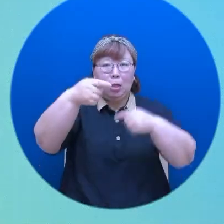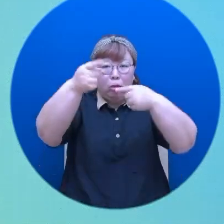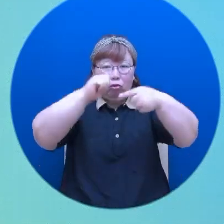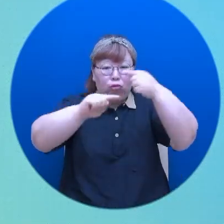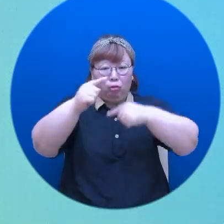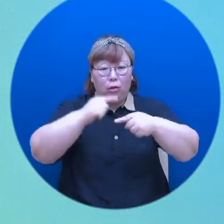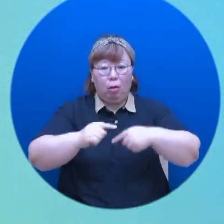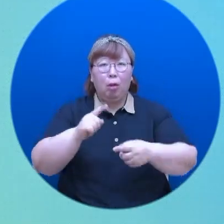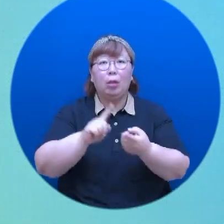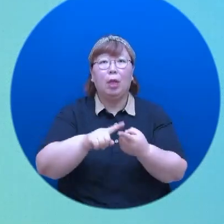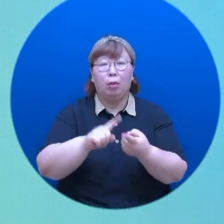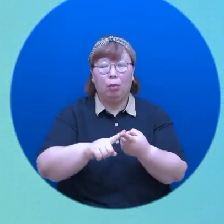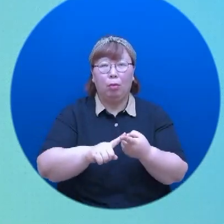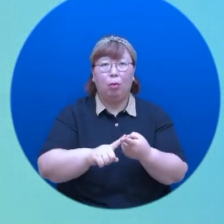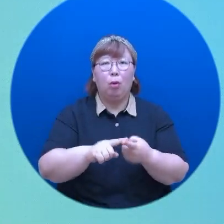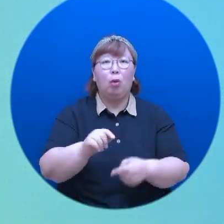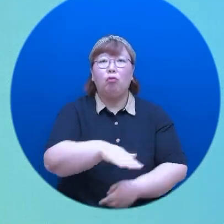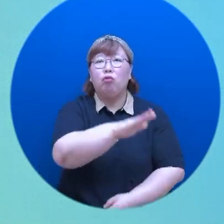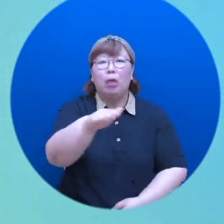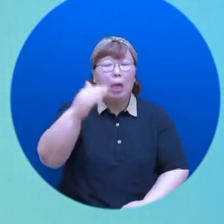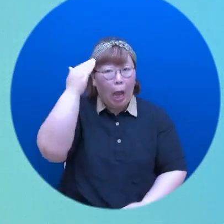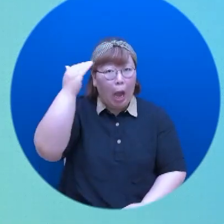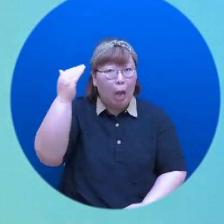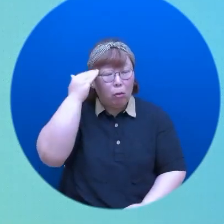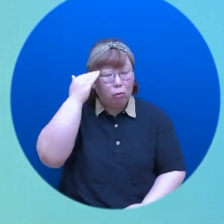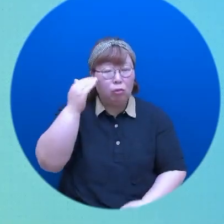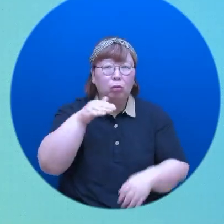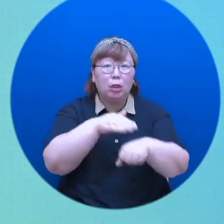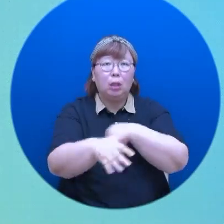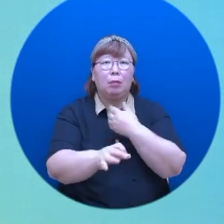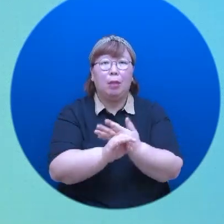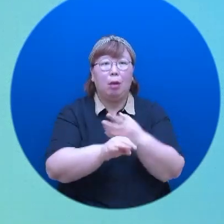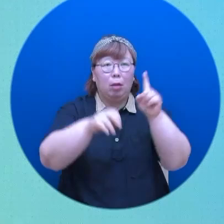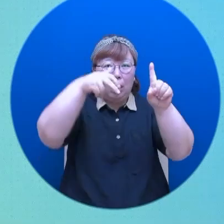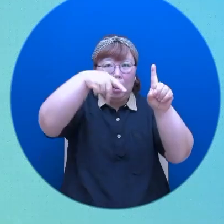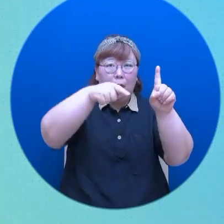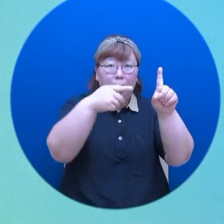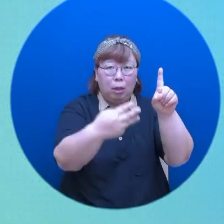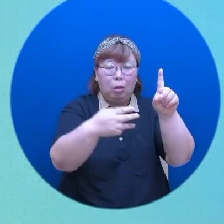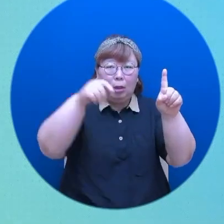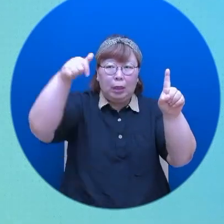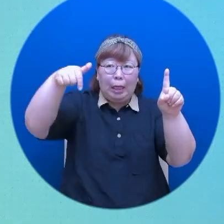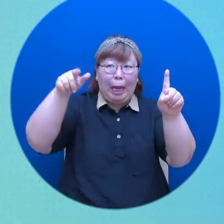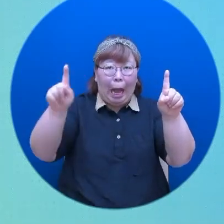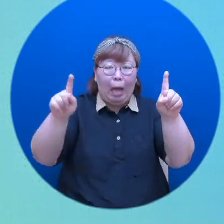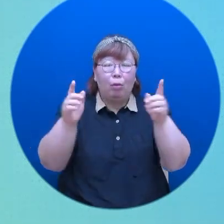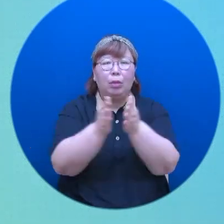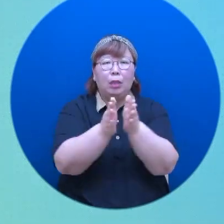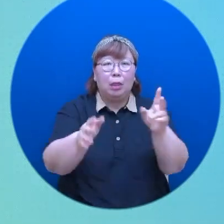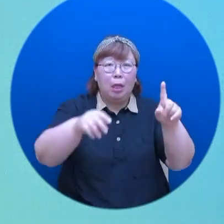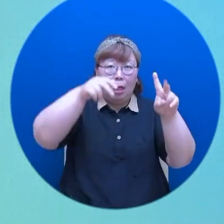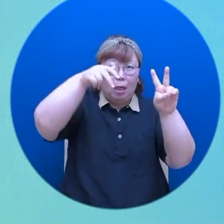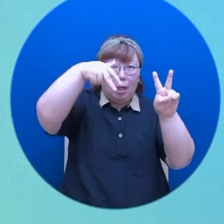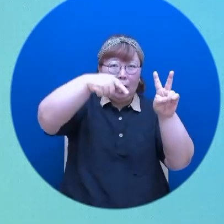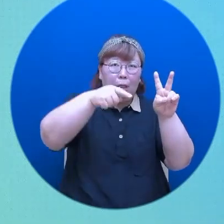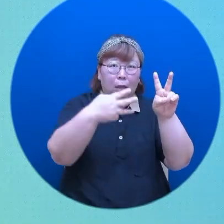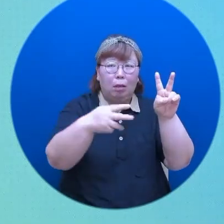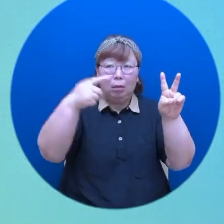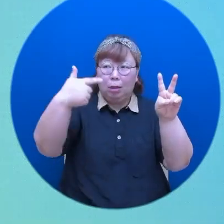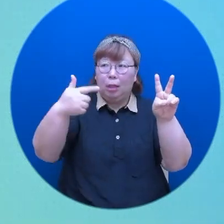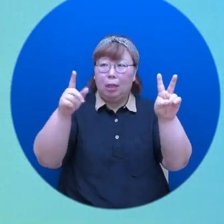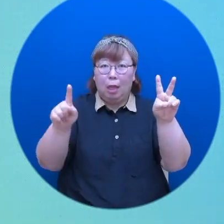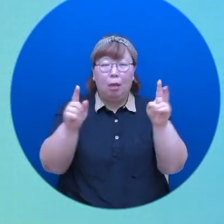우리나라로 따지자면 1절은 가로 시작하고 2절은 나로